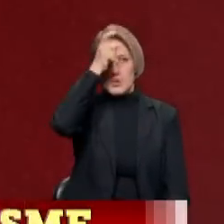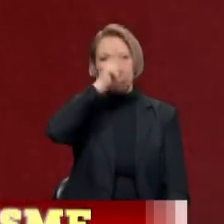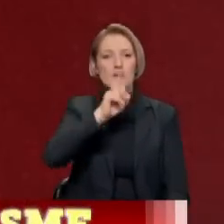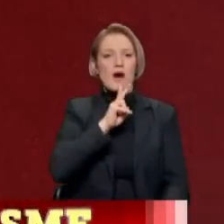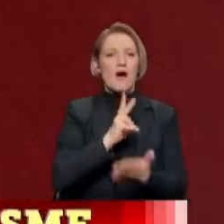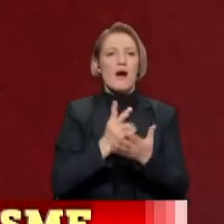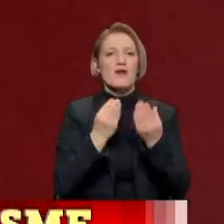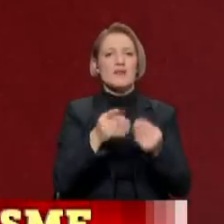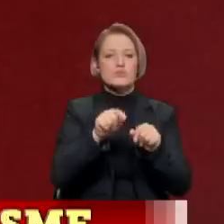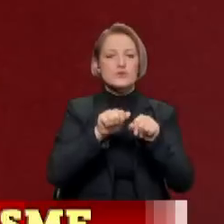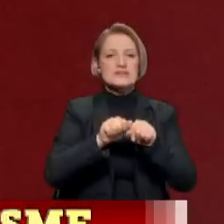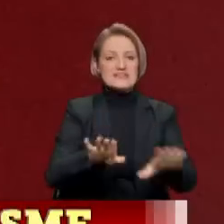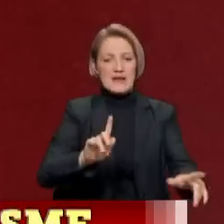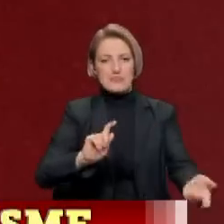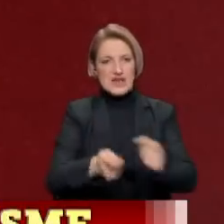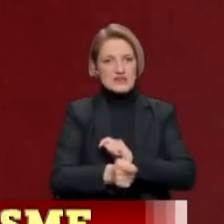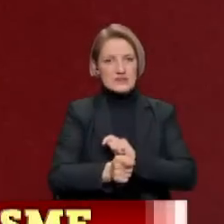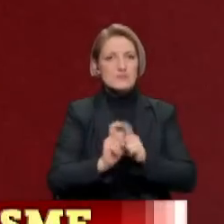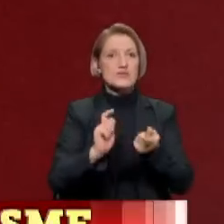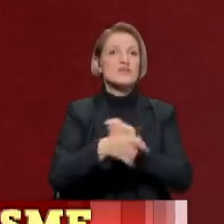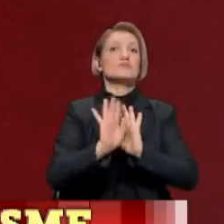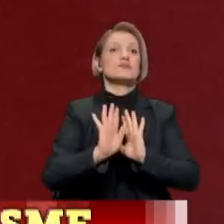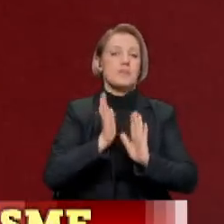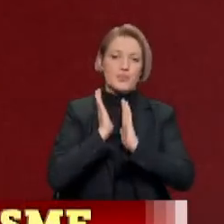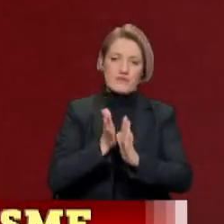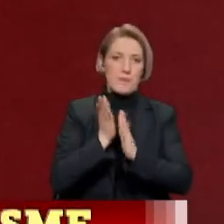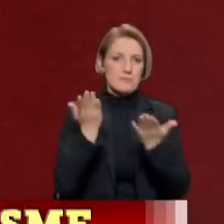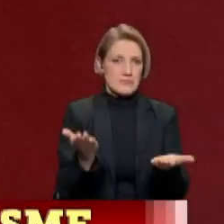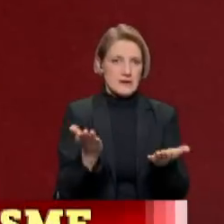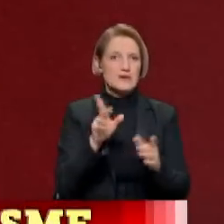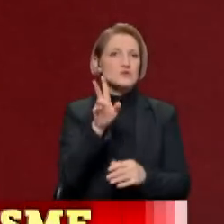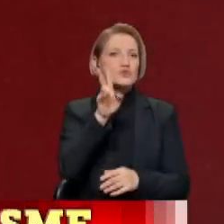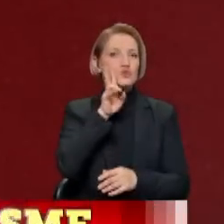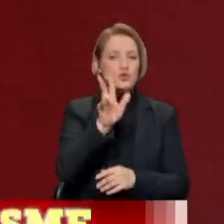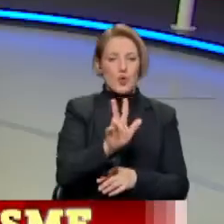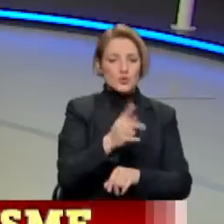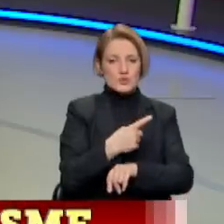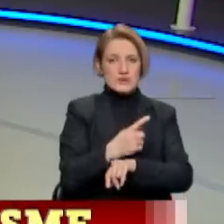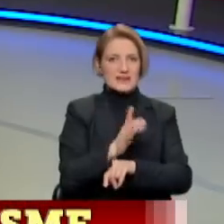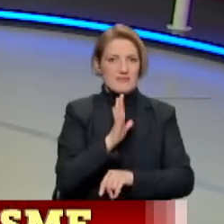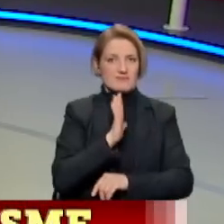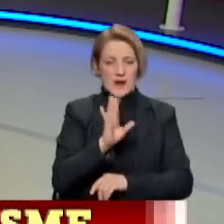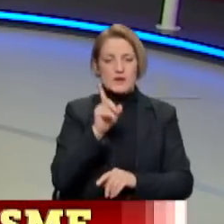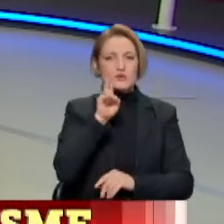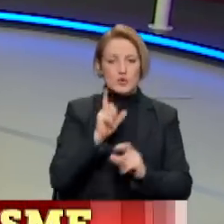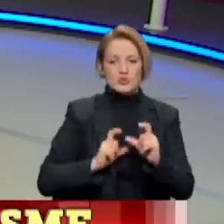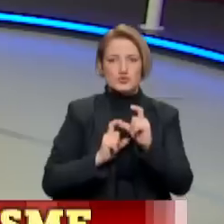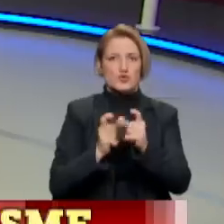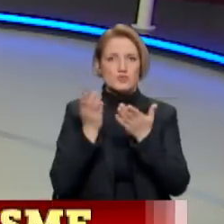verecek. Bu sistem değişsin mi? Bu sistem devam mı etsin? Son bir 30 saniyen var. Son sorum da